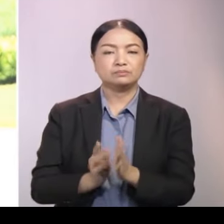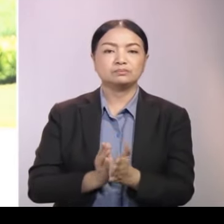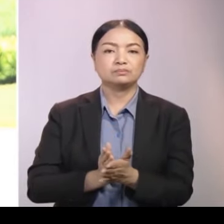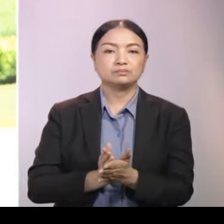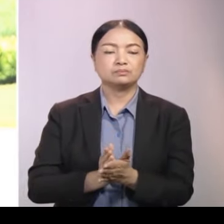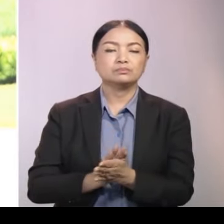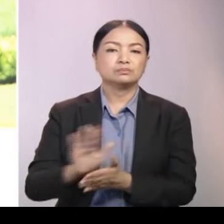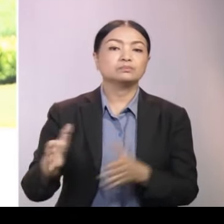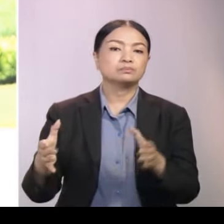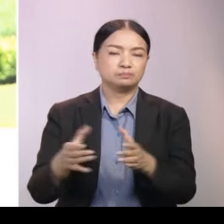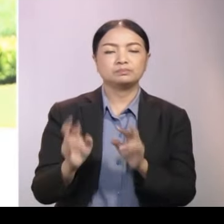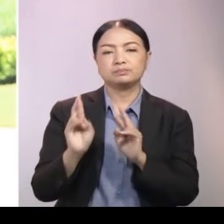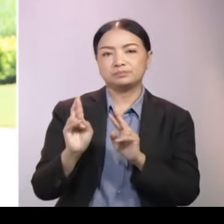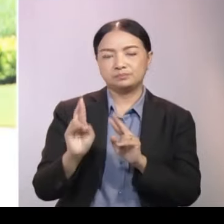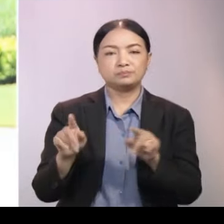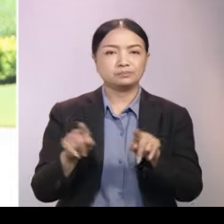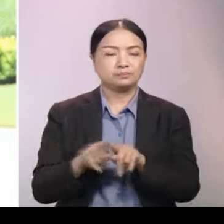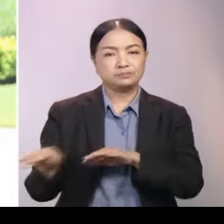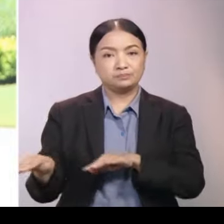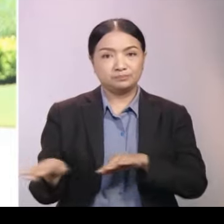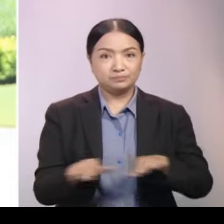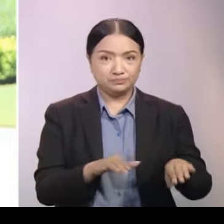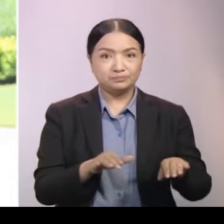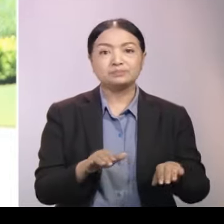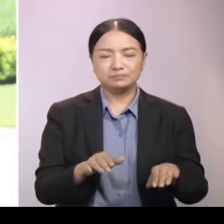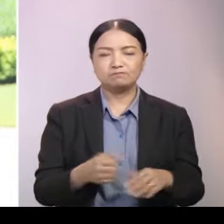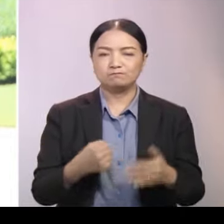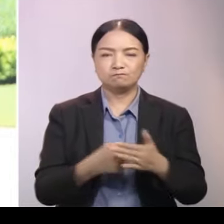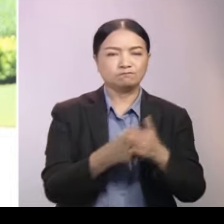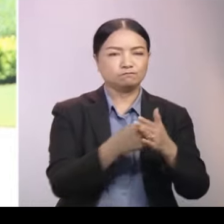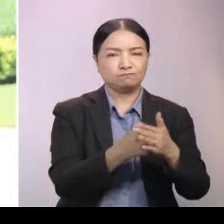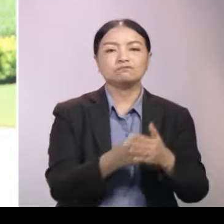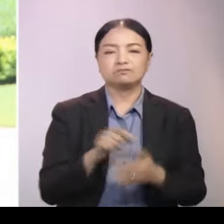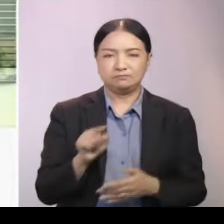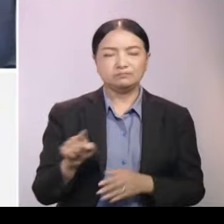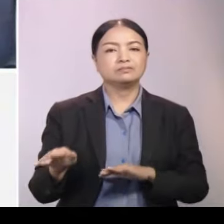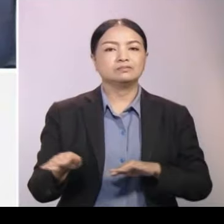การระมัดระวังในเรื่องนี้เช่นกันและเตรียมพร้อมในการที่จะสู้คดีในเรื่องนี้ด้วยครับ